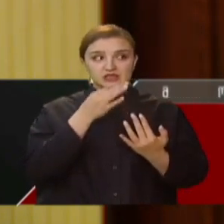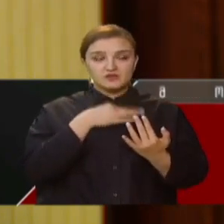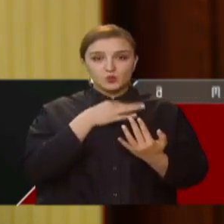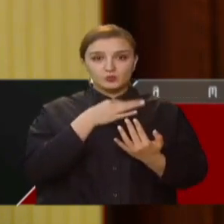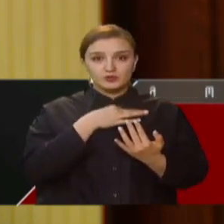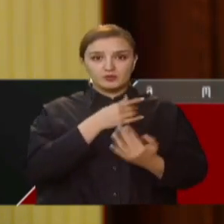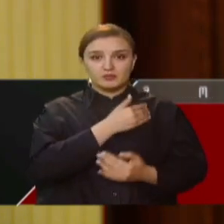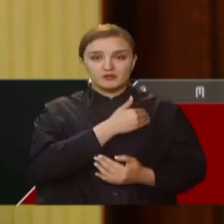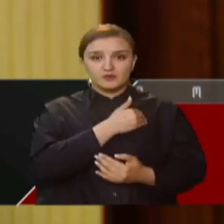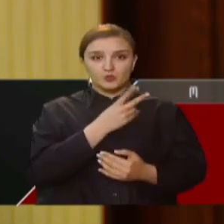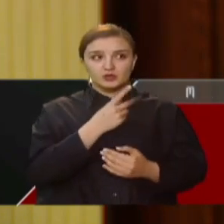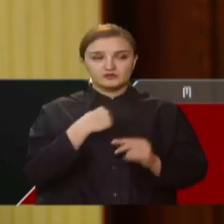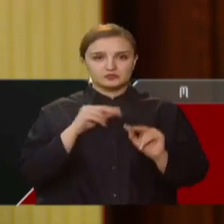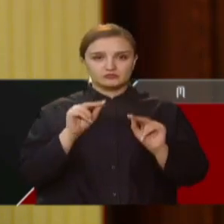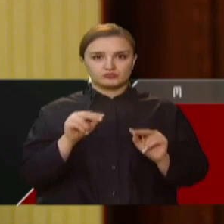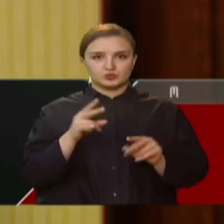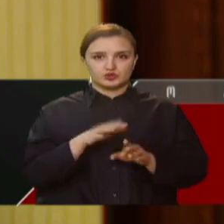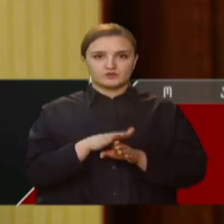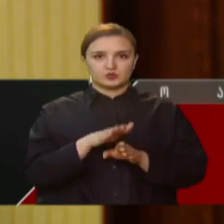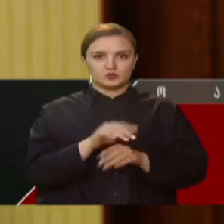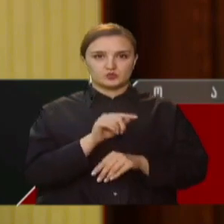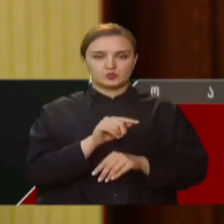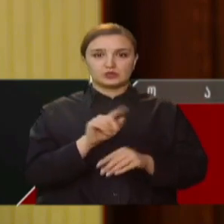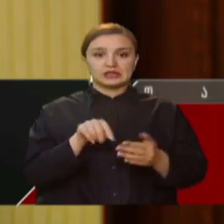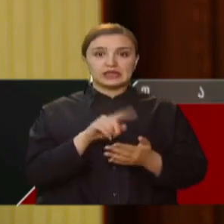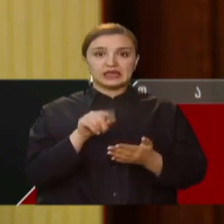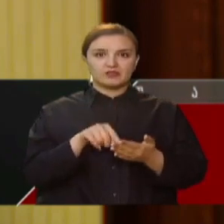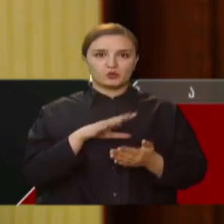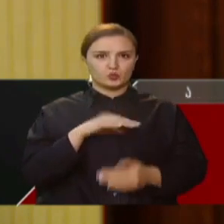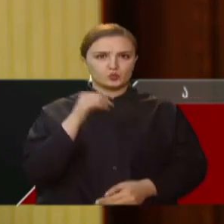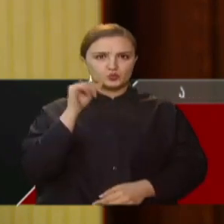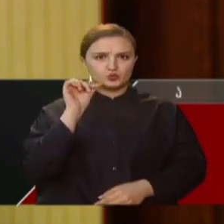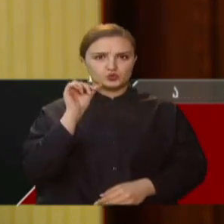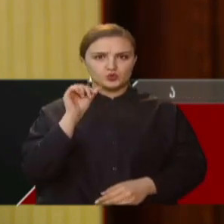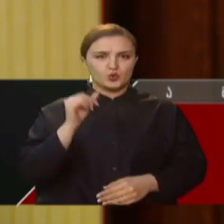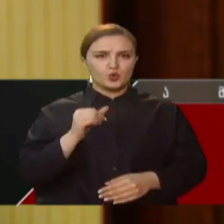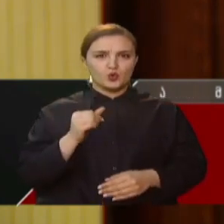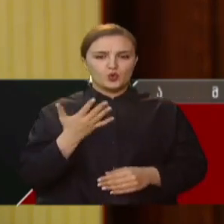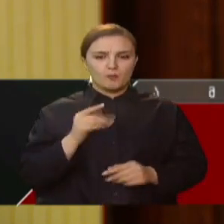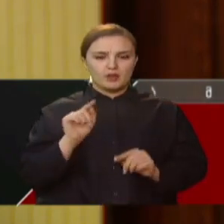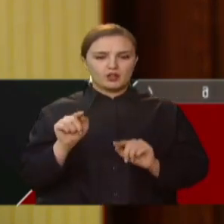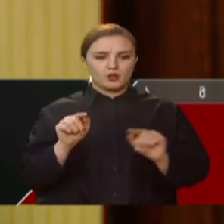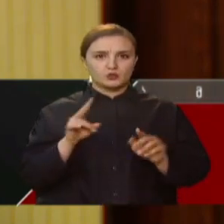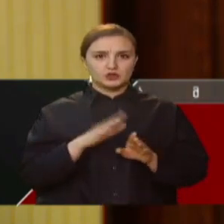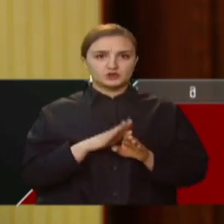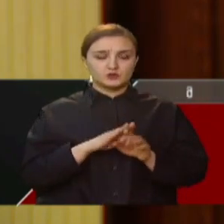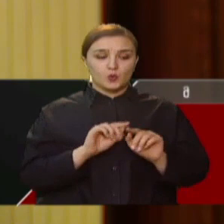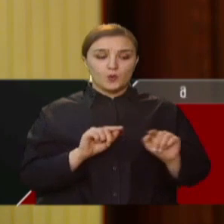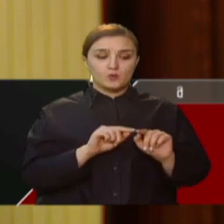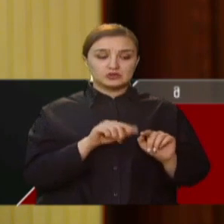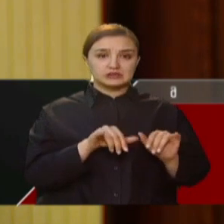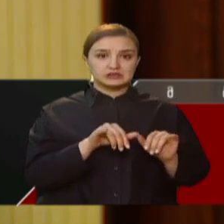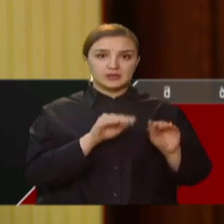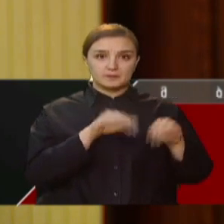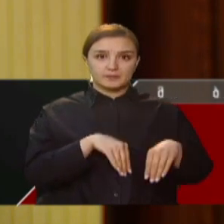tasalve, ti čuen pirutunela tunda ševasrulot. Kitva da isvagușin, romeli unda șesrul deso. Opoziția am rodat-o,